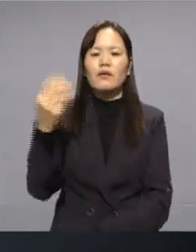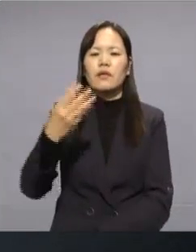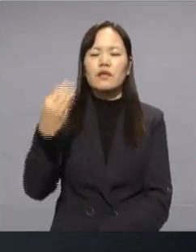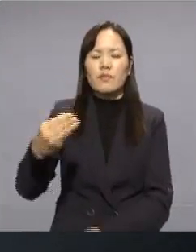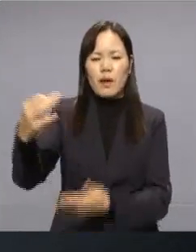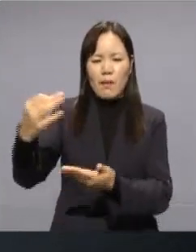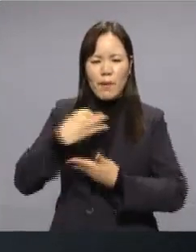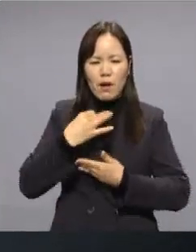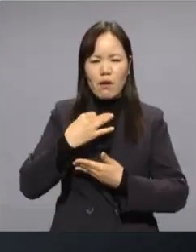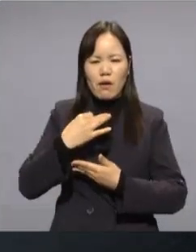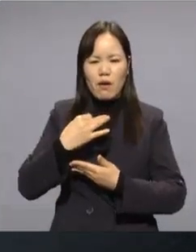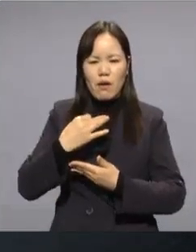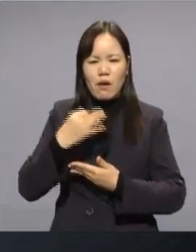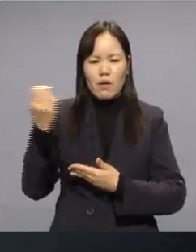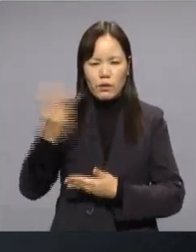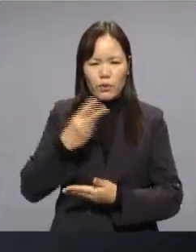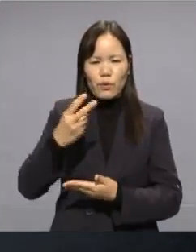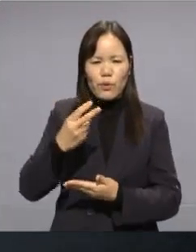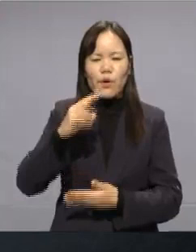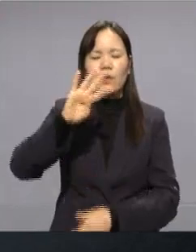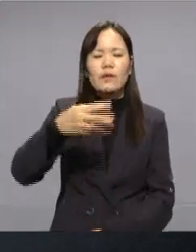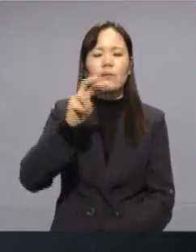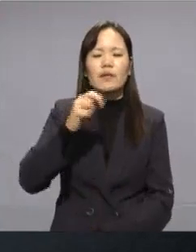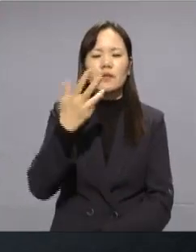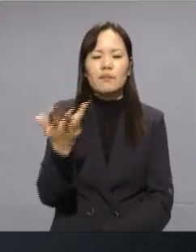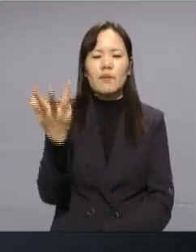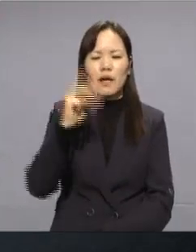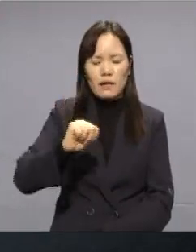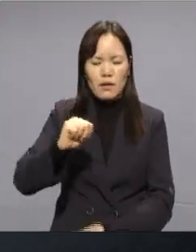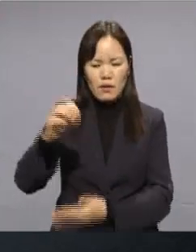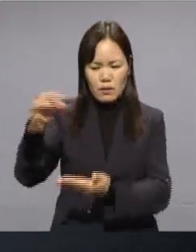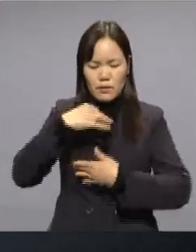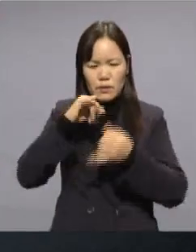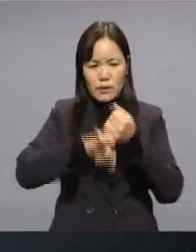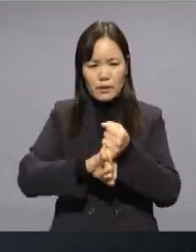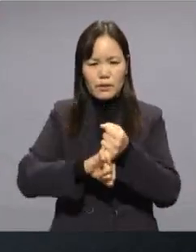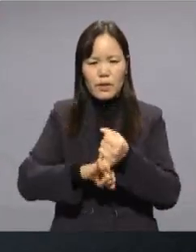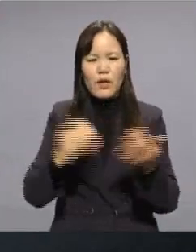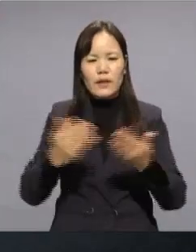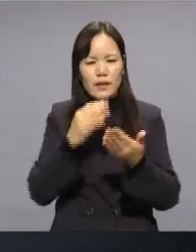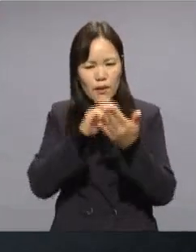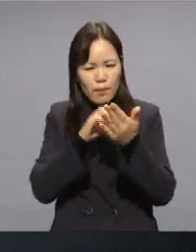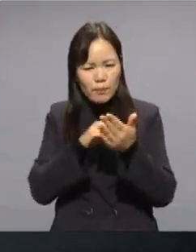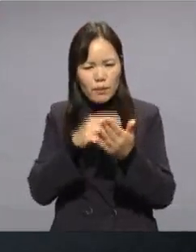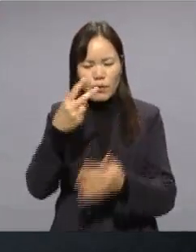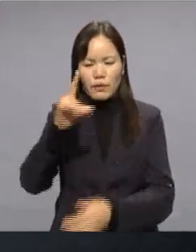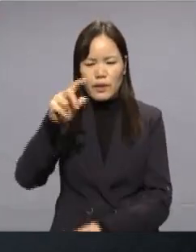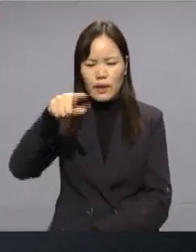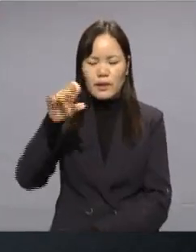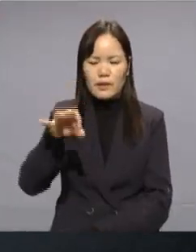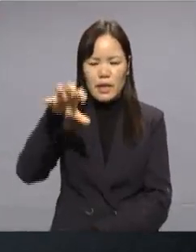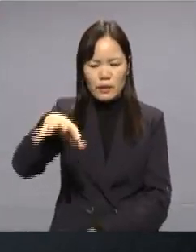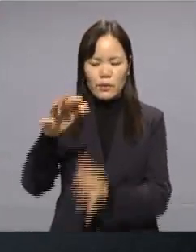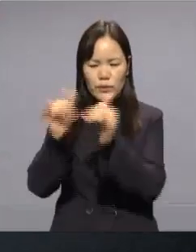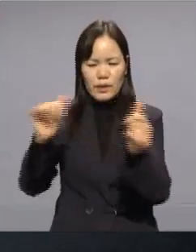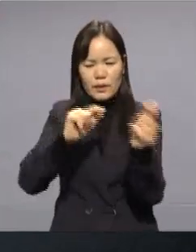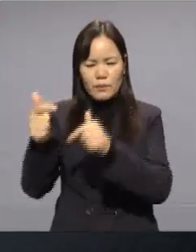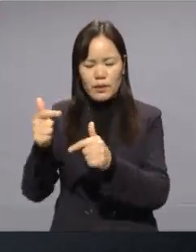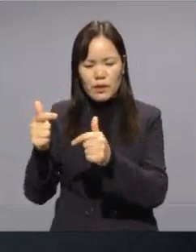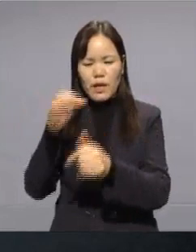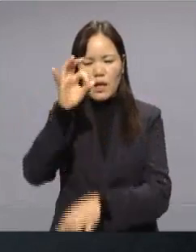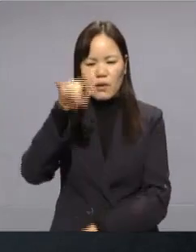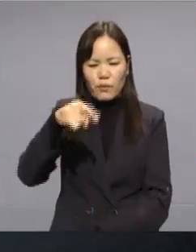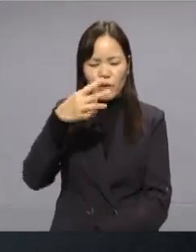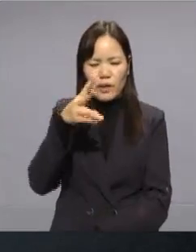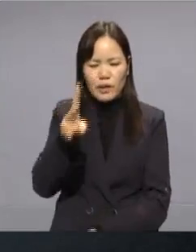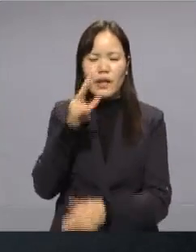배당 이익 428억 원을 약속받은 혐의를 받습니다. 직무상 비밀로 대장동 일당의 위례 사업자 선정을 돕고